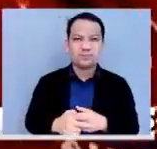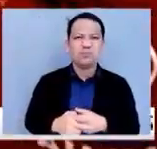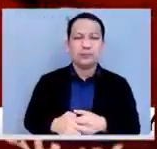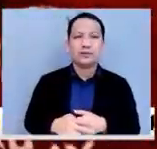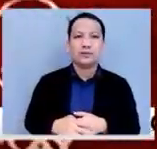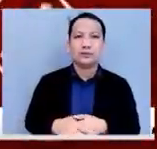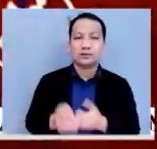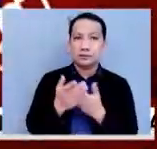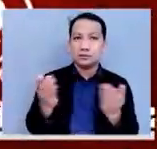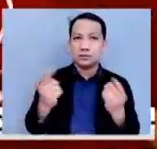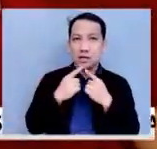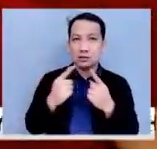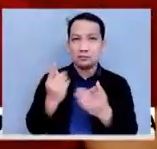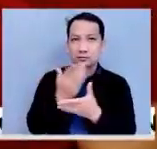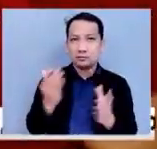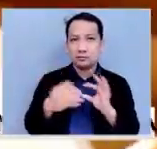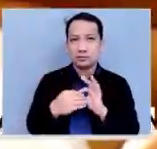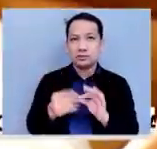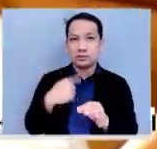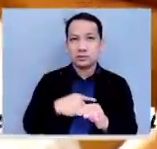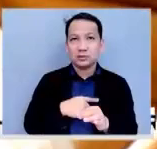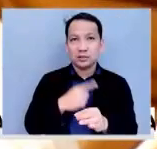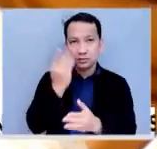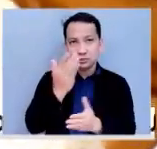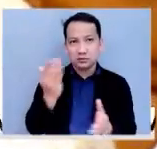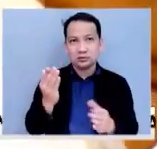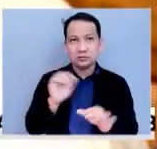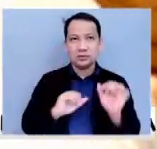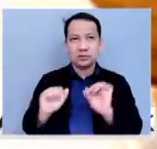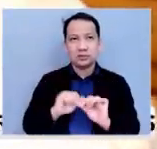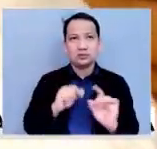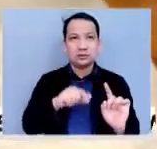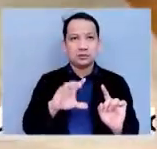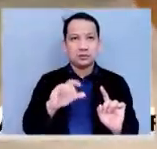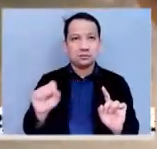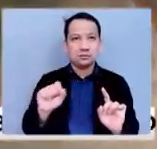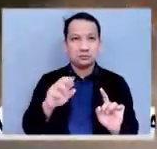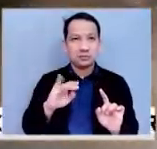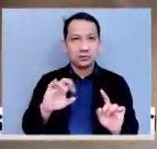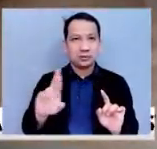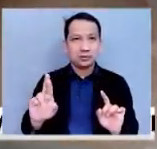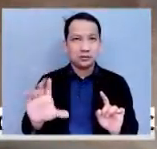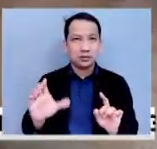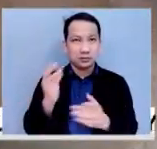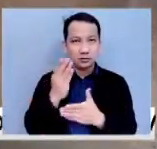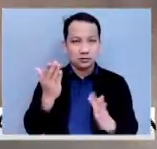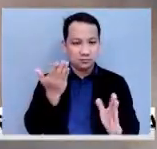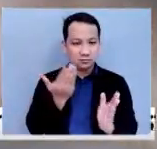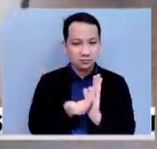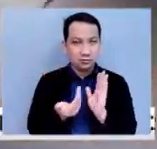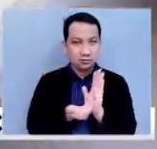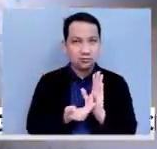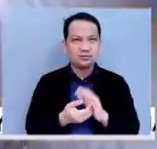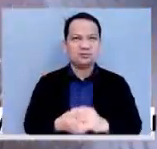Sabi nga nila, kung gusto, may paraan. Isa lamang si Chef Maricel sa patunay.